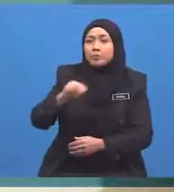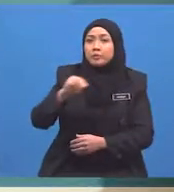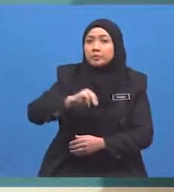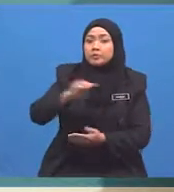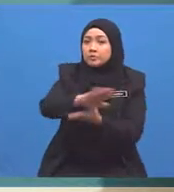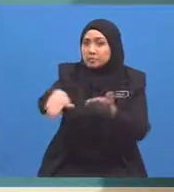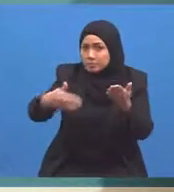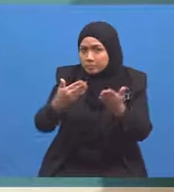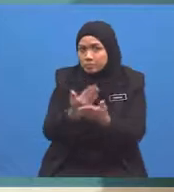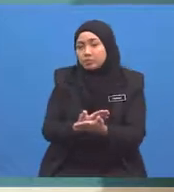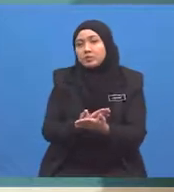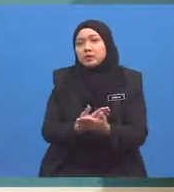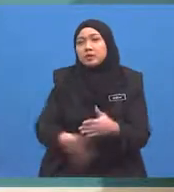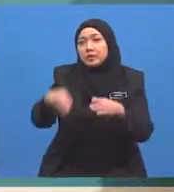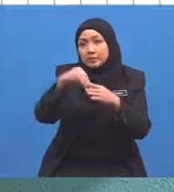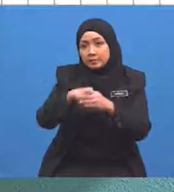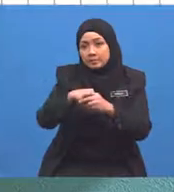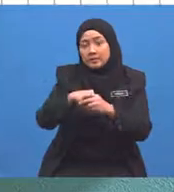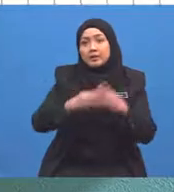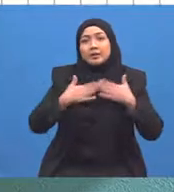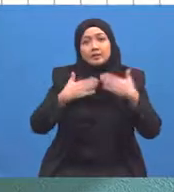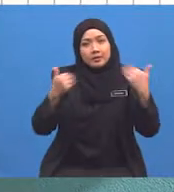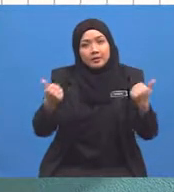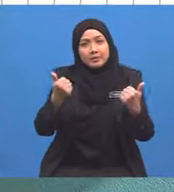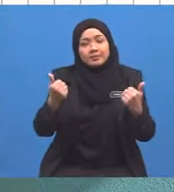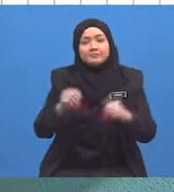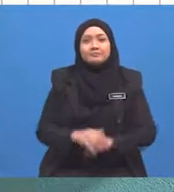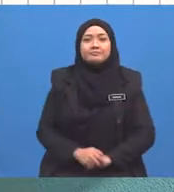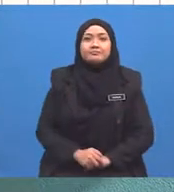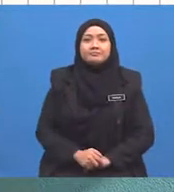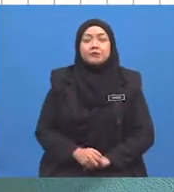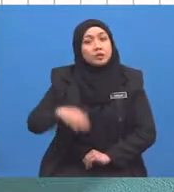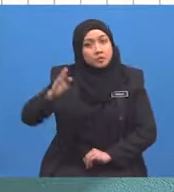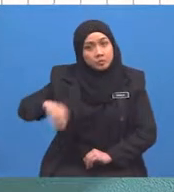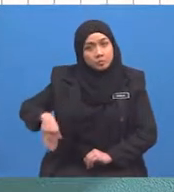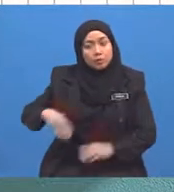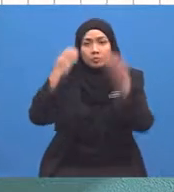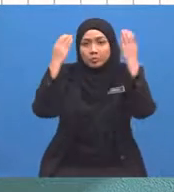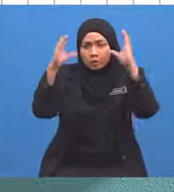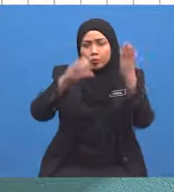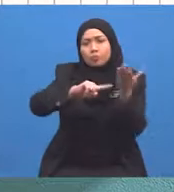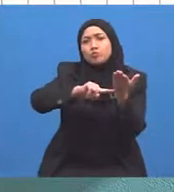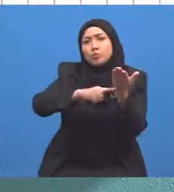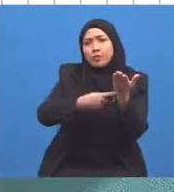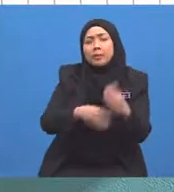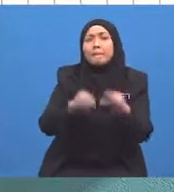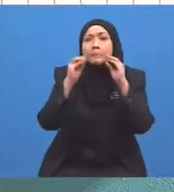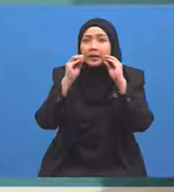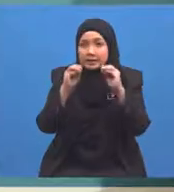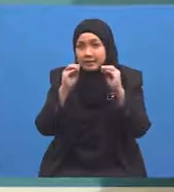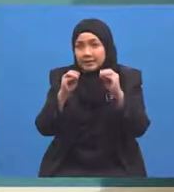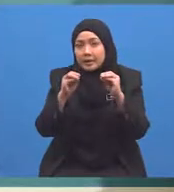keadaan sehat sejahtera. Sebelum cikgu memulakan pembelajaran hari